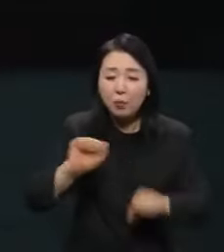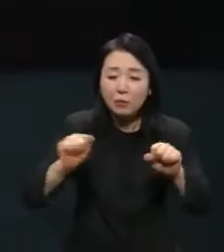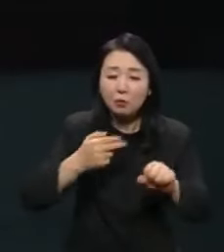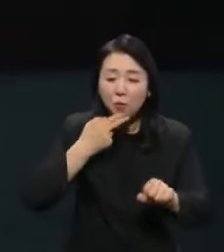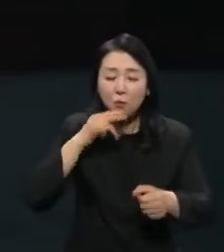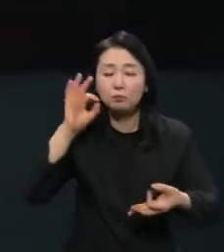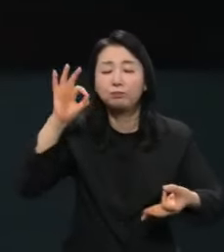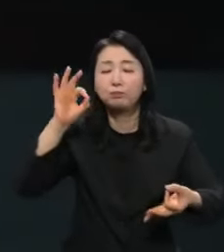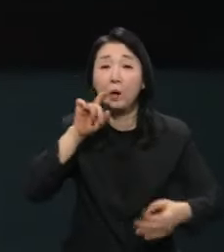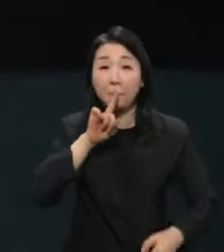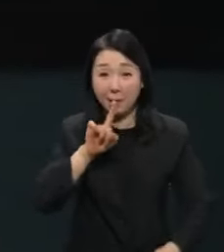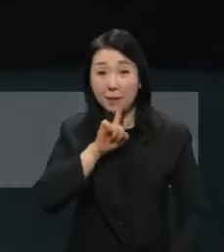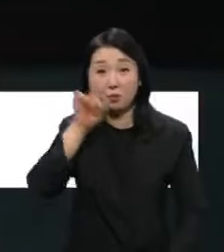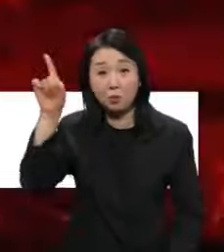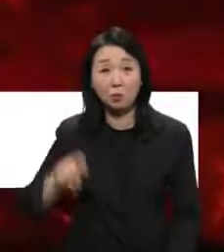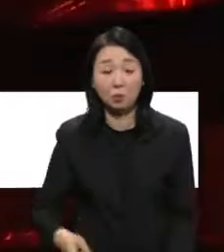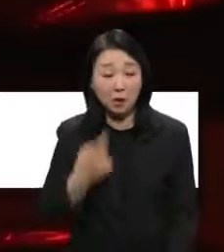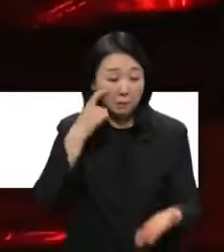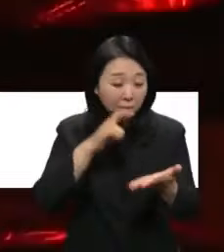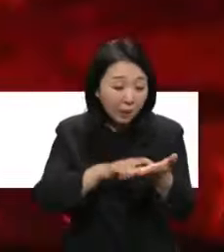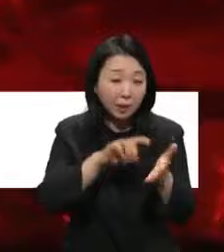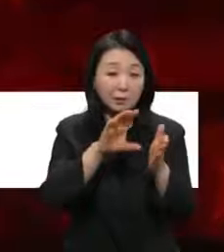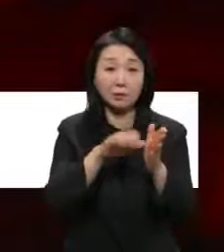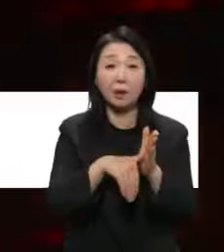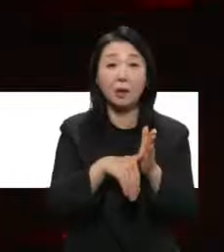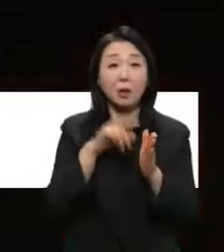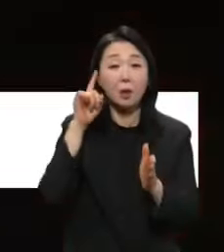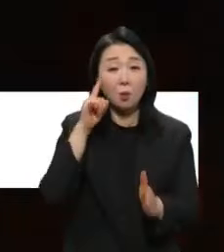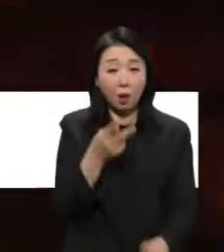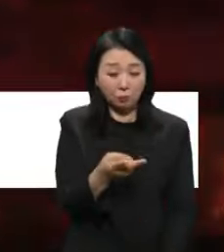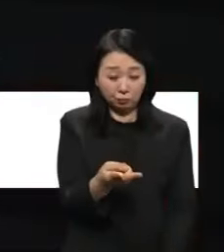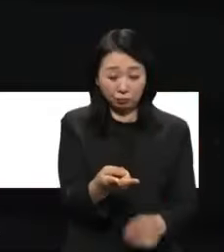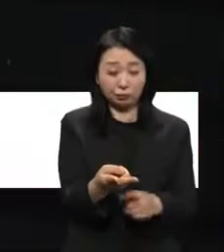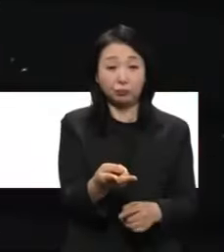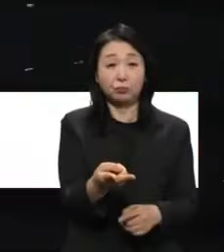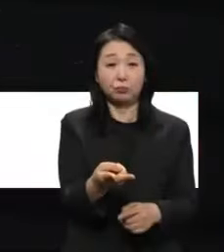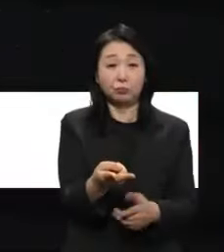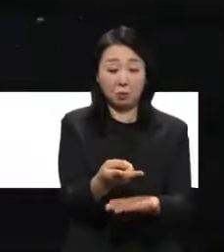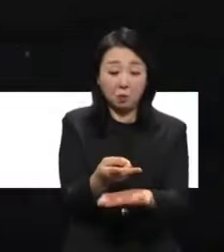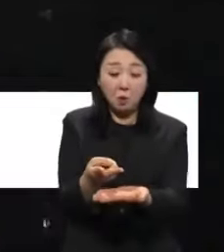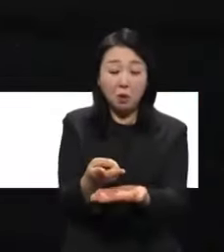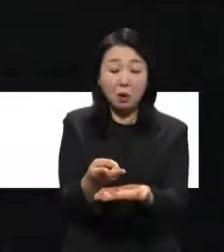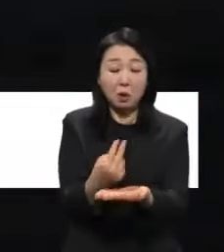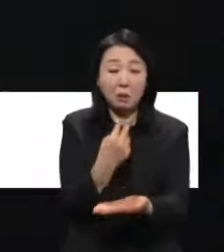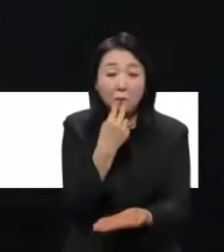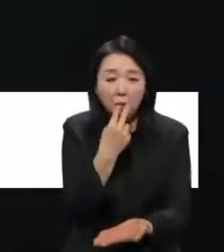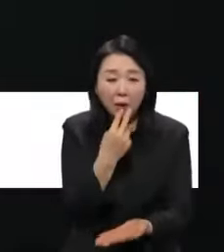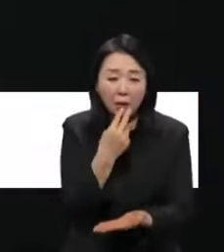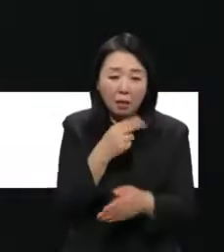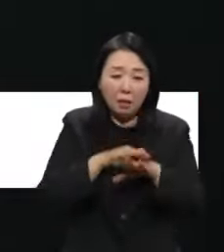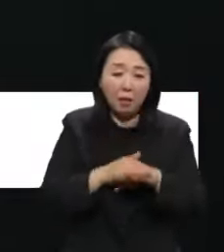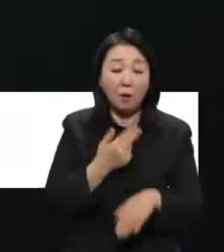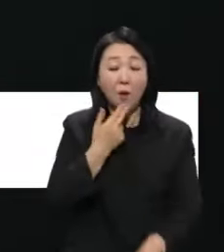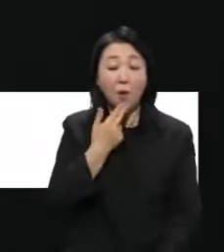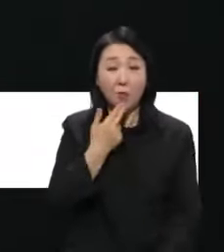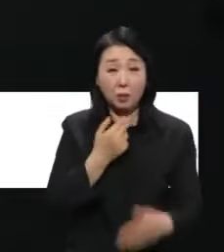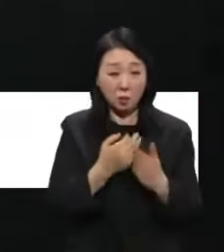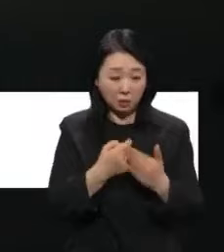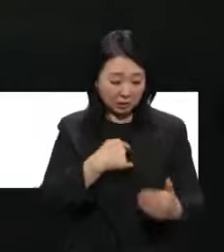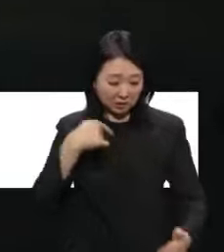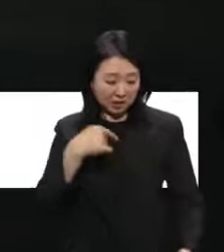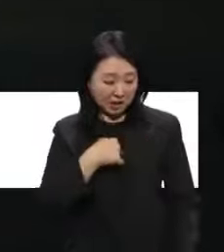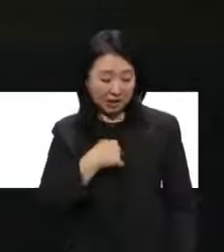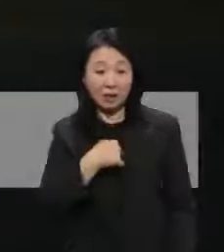들어왔습니다. 발견했을 때 수면에 계셨는데 그 의식이랑 호흡이 없으셨고요. 가슴 쪽에 칼이